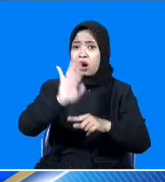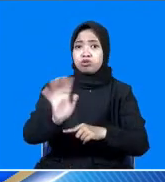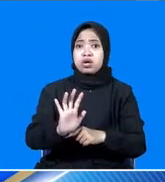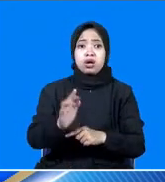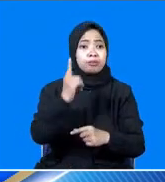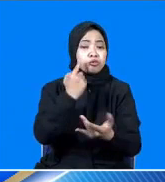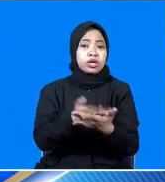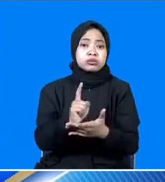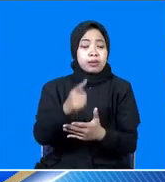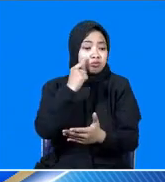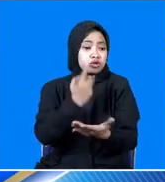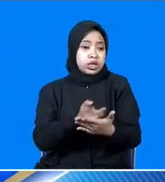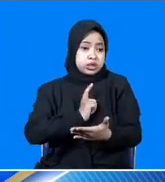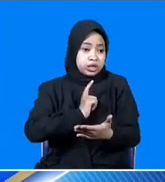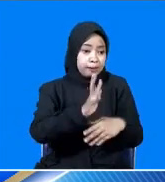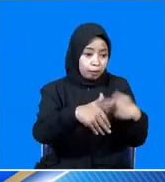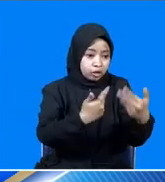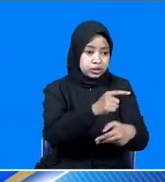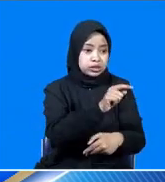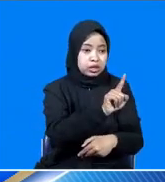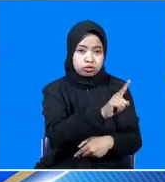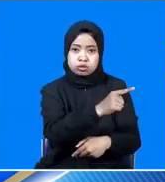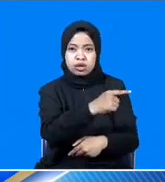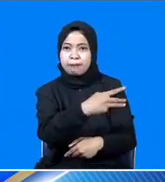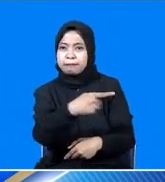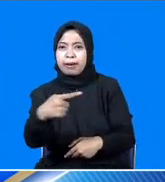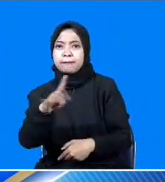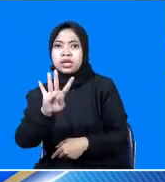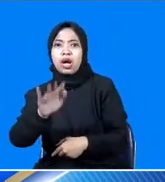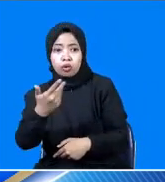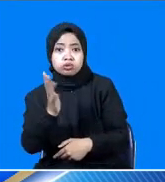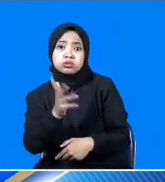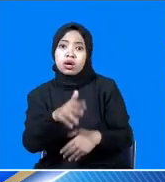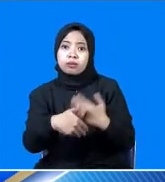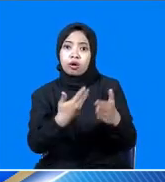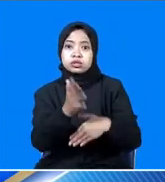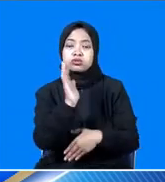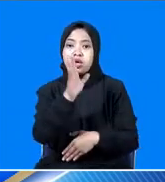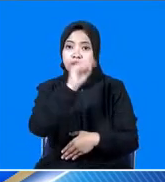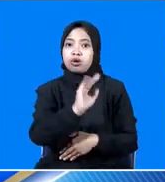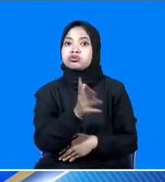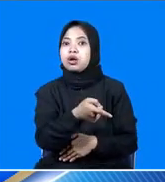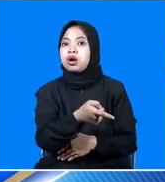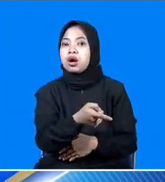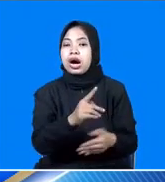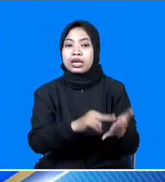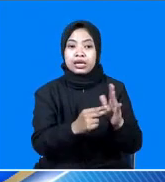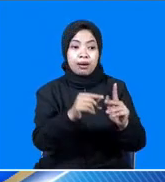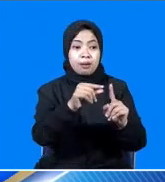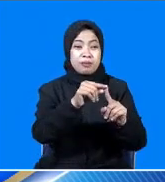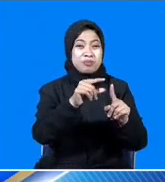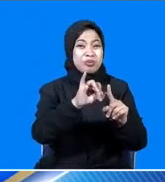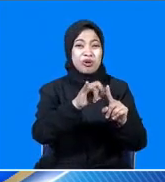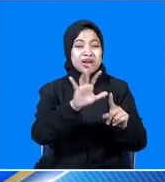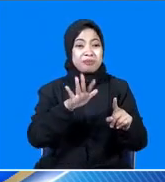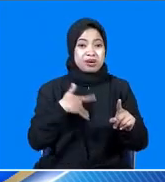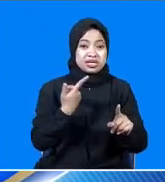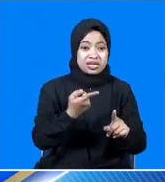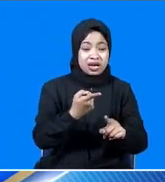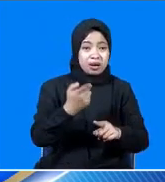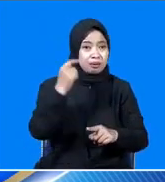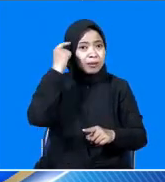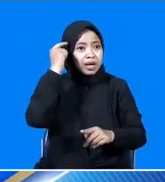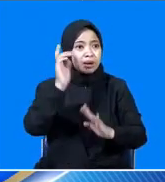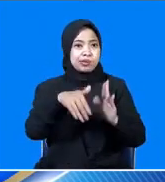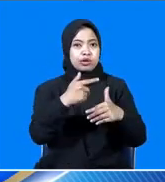bisa membuktikannya karena saya sudah membuktikan selama tahun-tahun ini ini pun bisa dilakukan jadi untuk beberapa Prodi yang merasa proses mereka